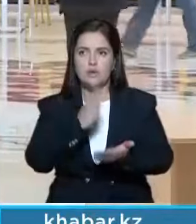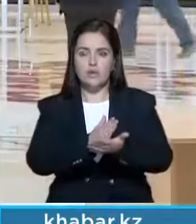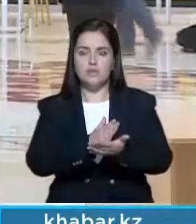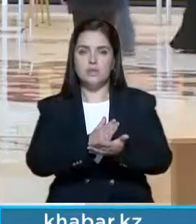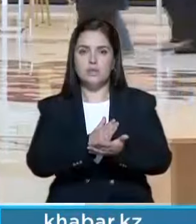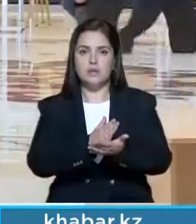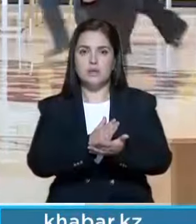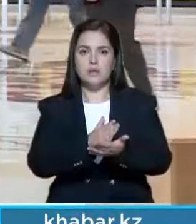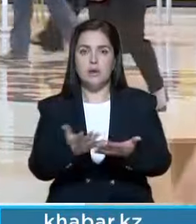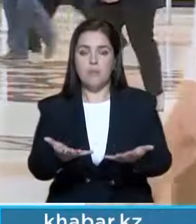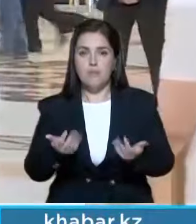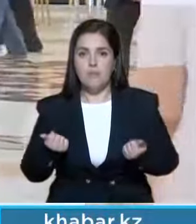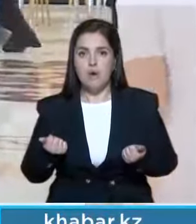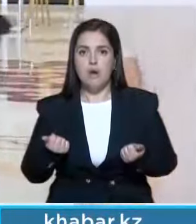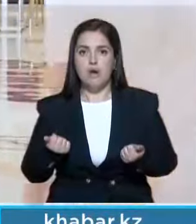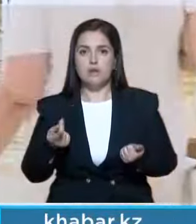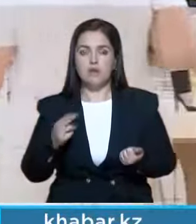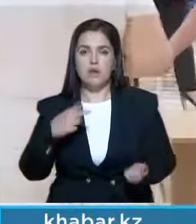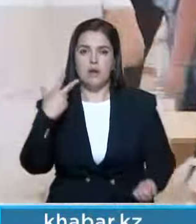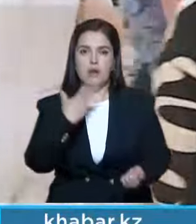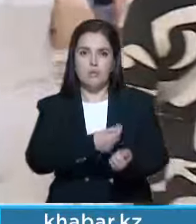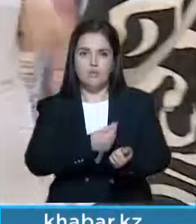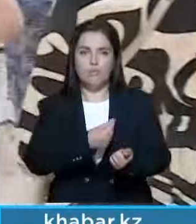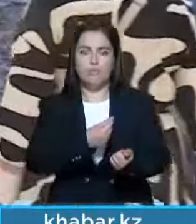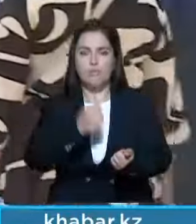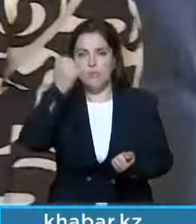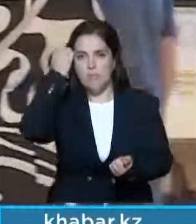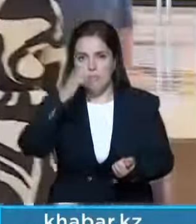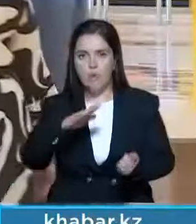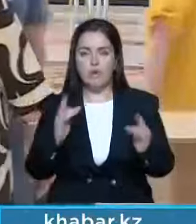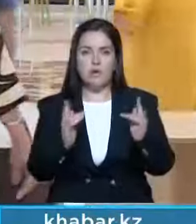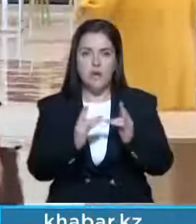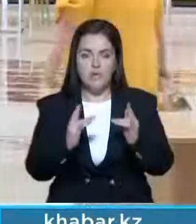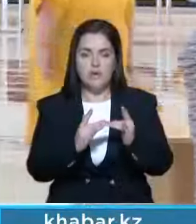получили и новый наркозный аппарат, сейчас функциональные кровати,